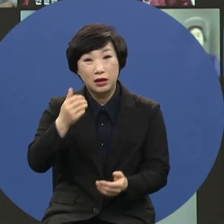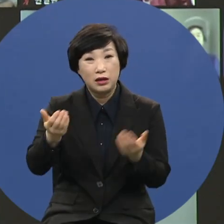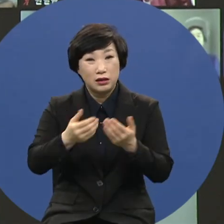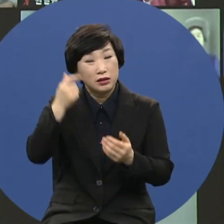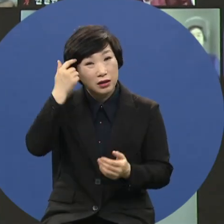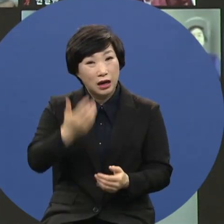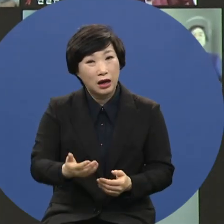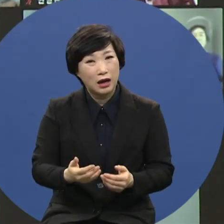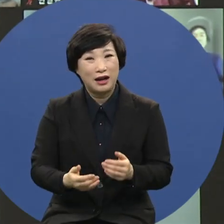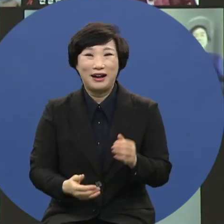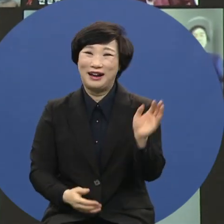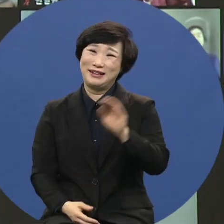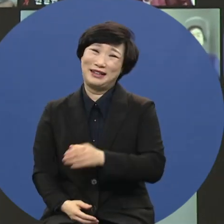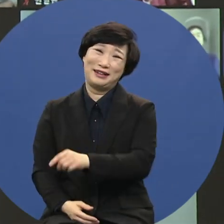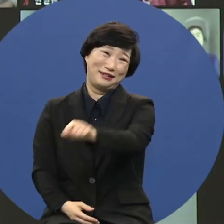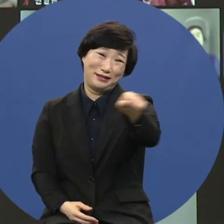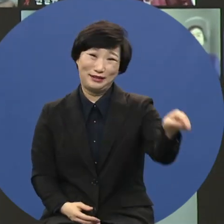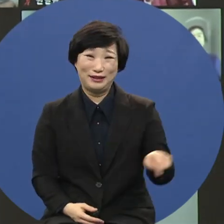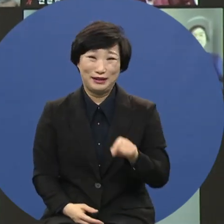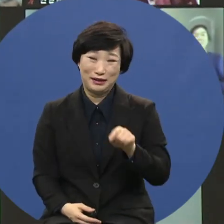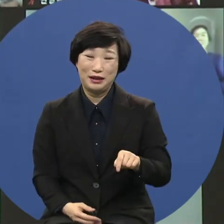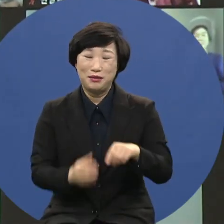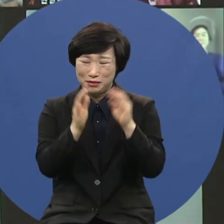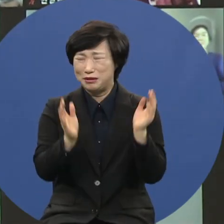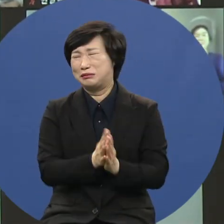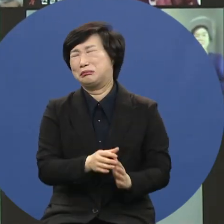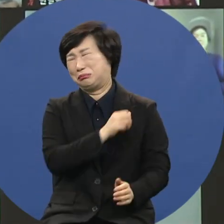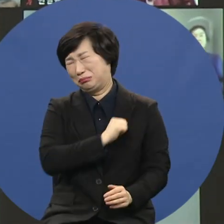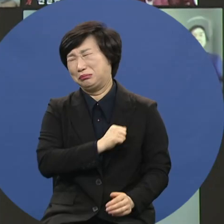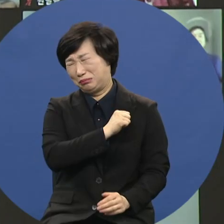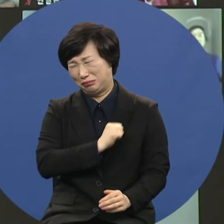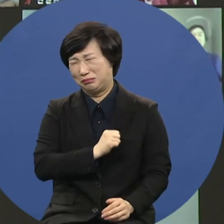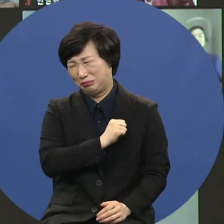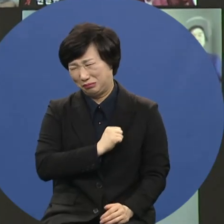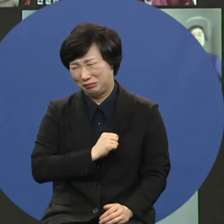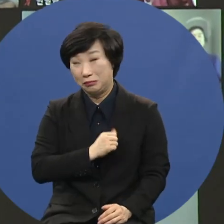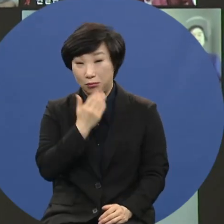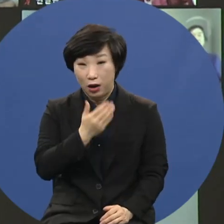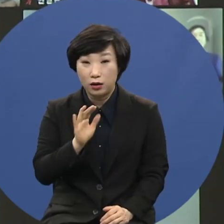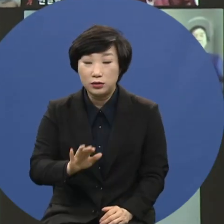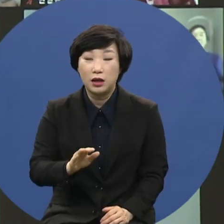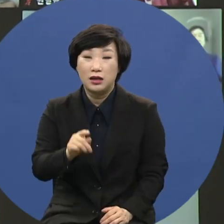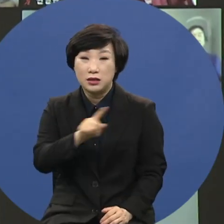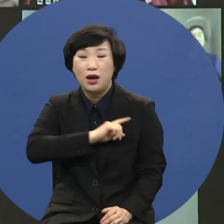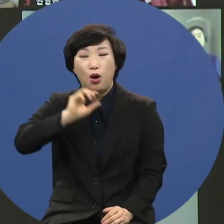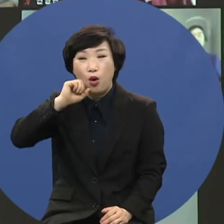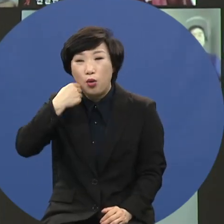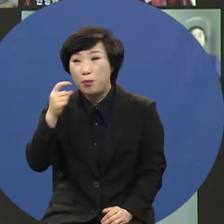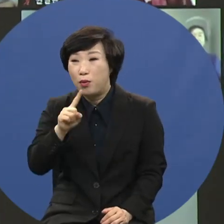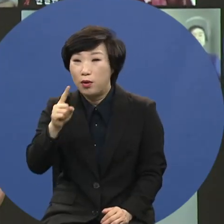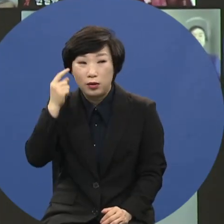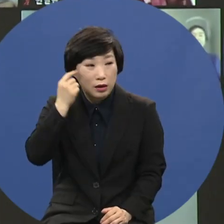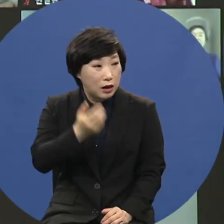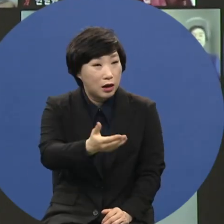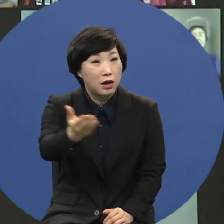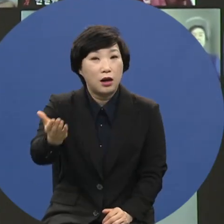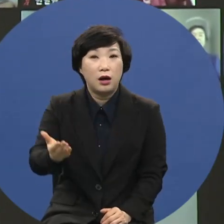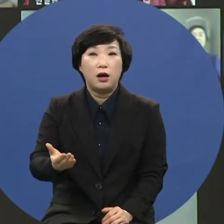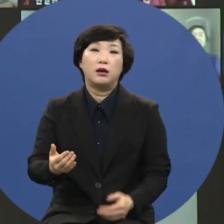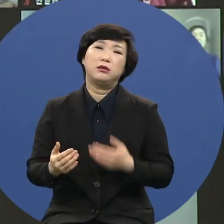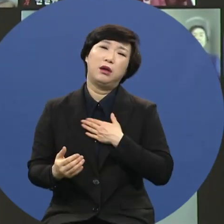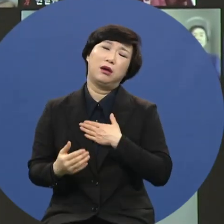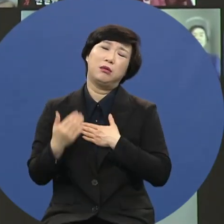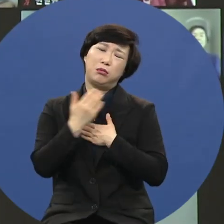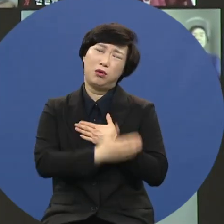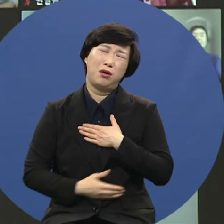여러분, 그건 다 그런 대로 감당할 수 있어. 제일 감당치 못하는 것이 뭐냐?